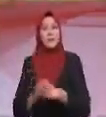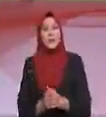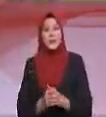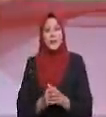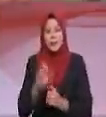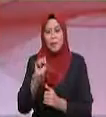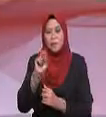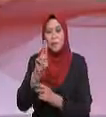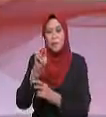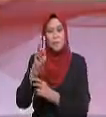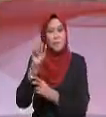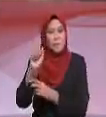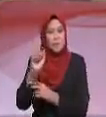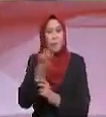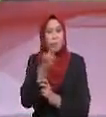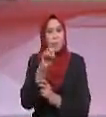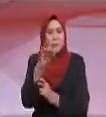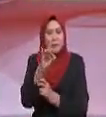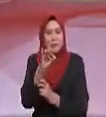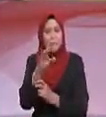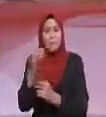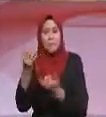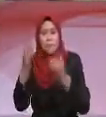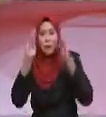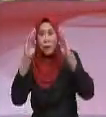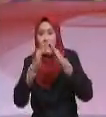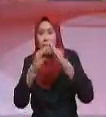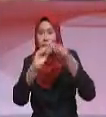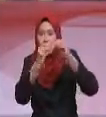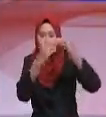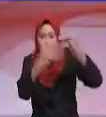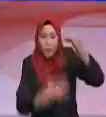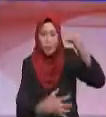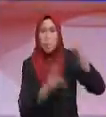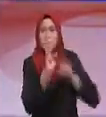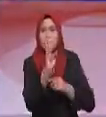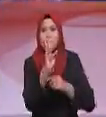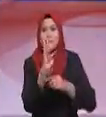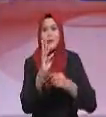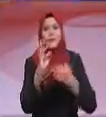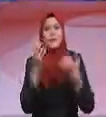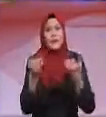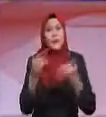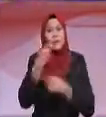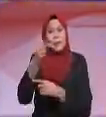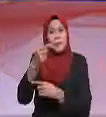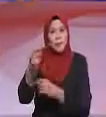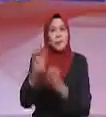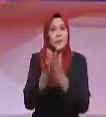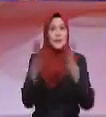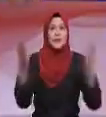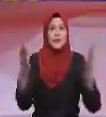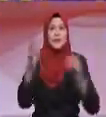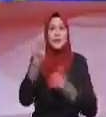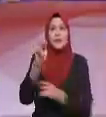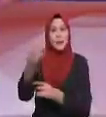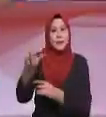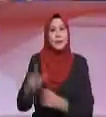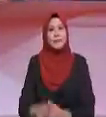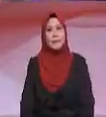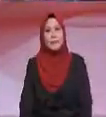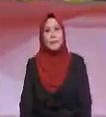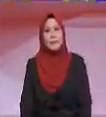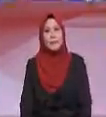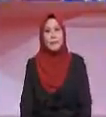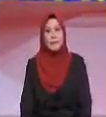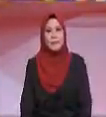Pada Sukma edisi 2018, Pahang berada di tangga ke-6 keseluruhan. Beliau berkata demikian kepada media di Kuala Lumpur.